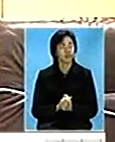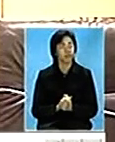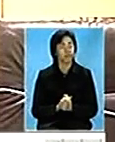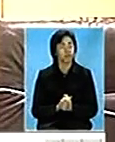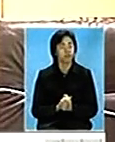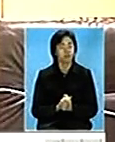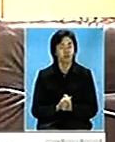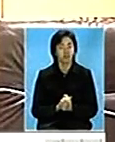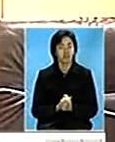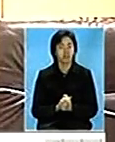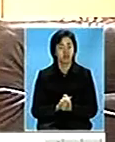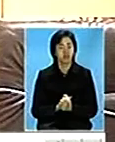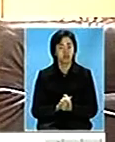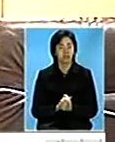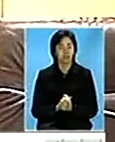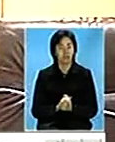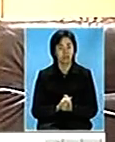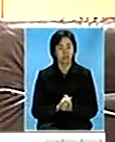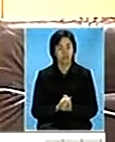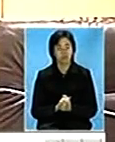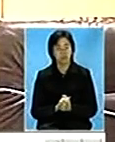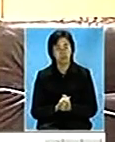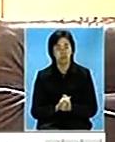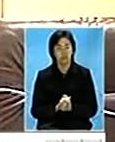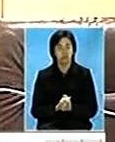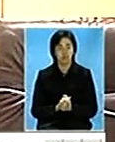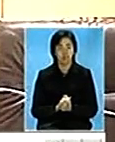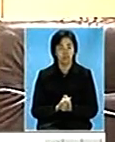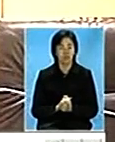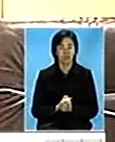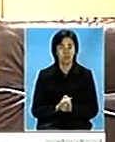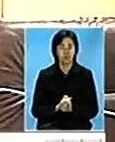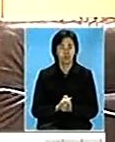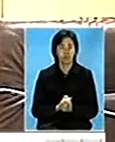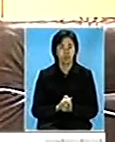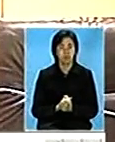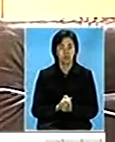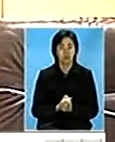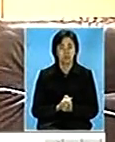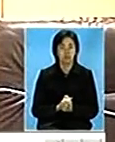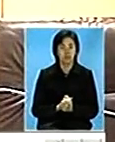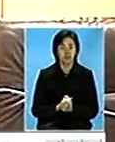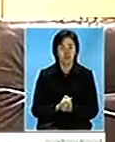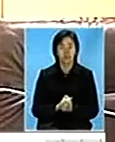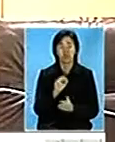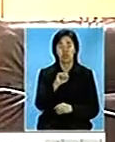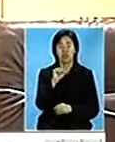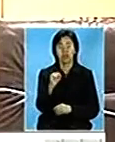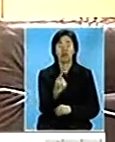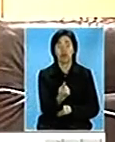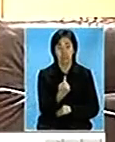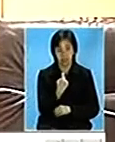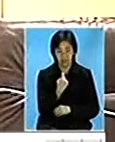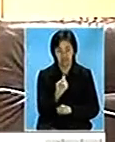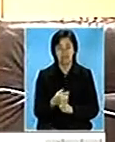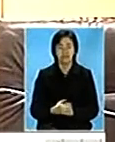สำหรับตามที่ท่านสมาชิกผู้มีเกียรติได้สอบถาม